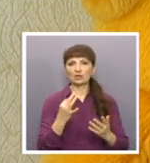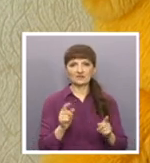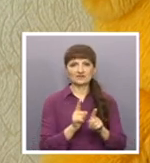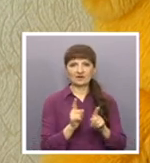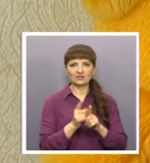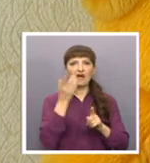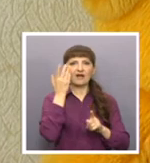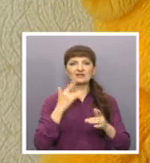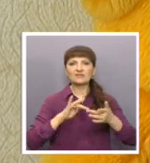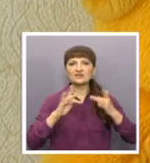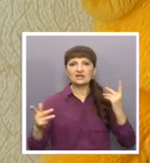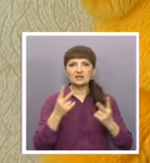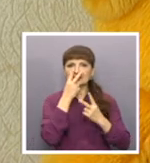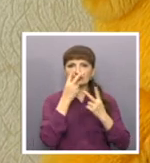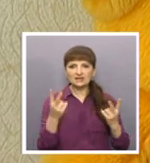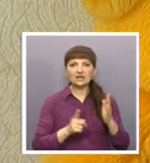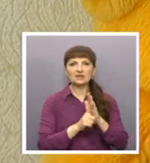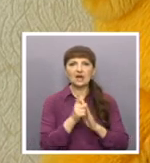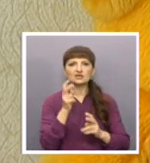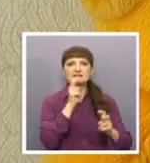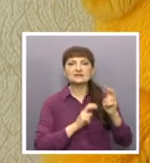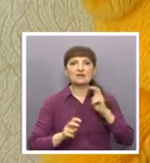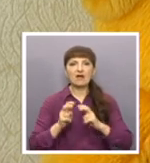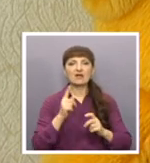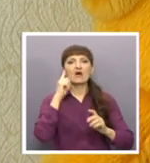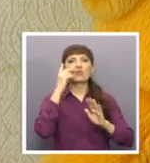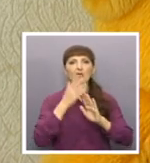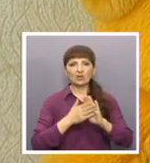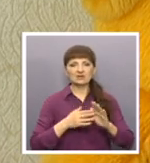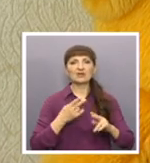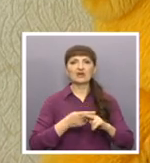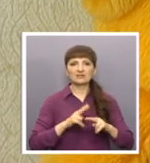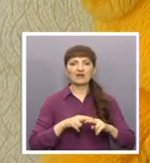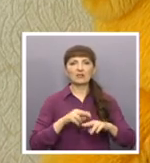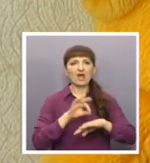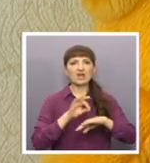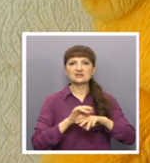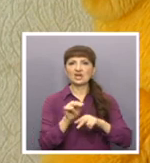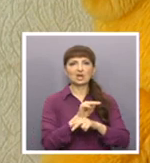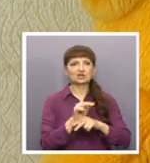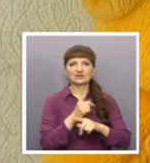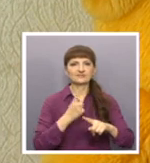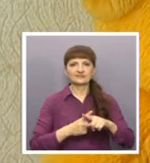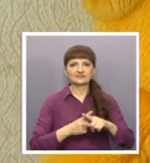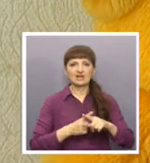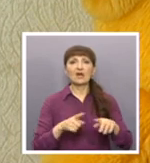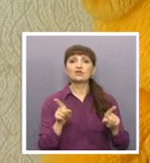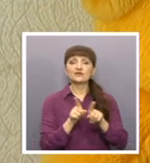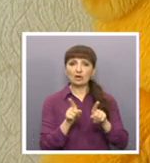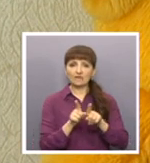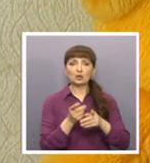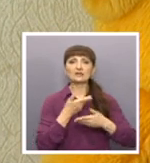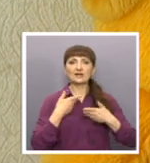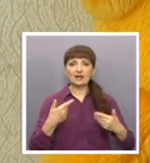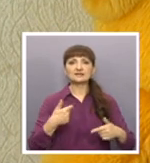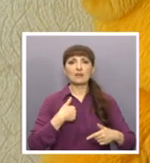когда залезли в интернет, начали уже искать, то поняли, что это, ну, как бы не лечится, да. Все равно, как бы вот для нас,